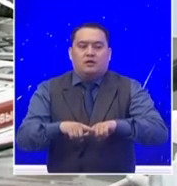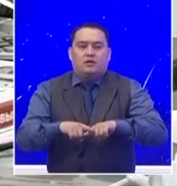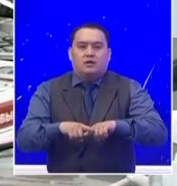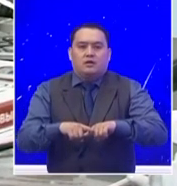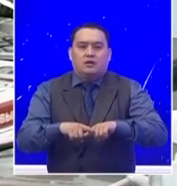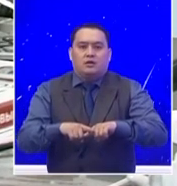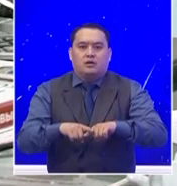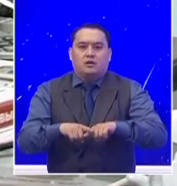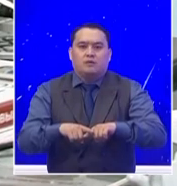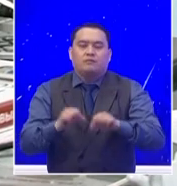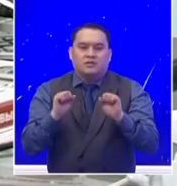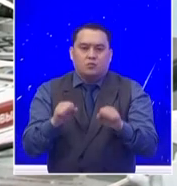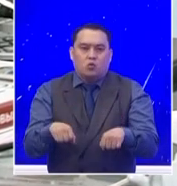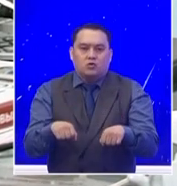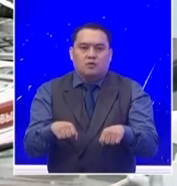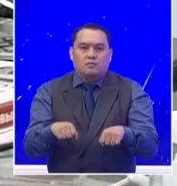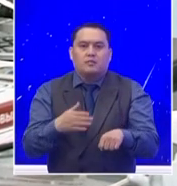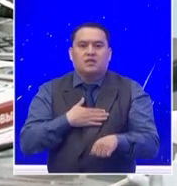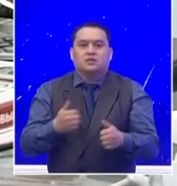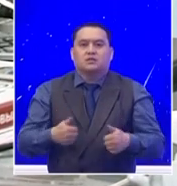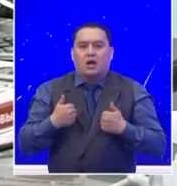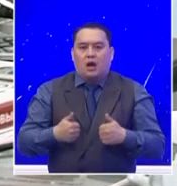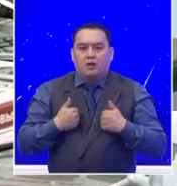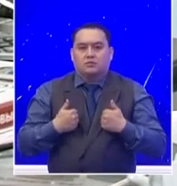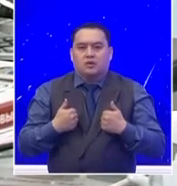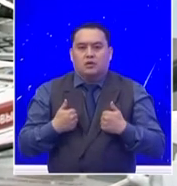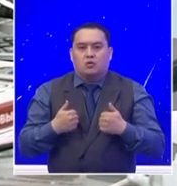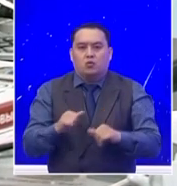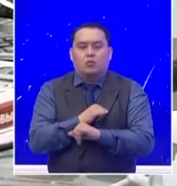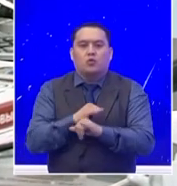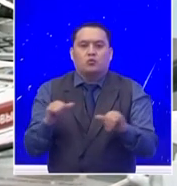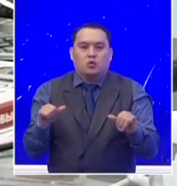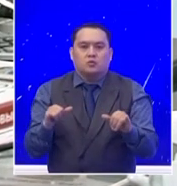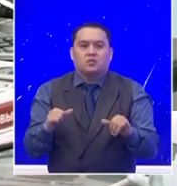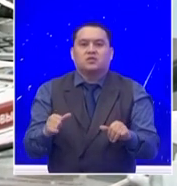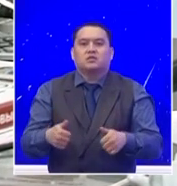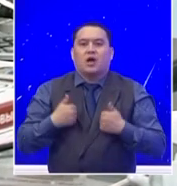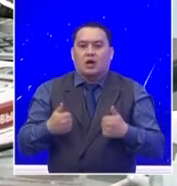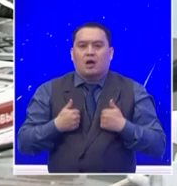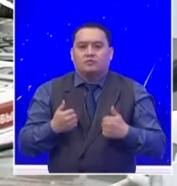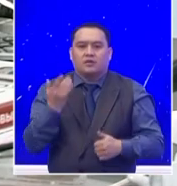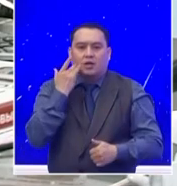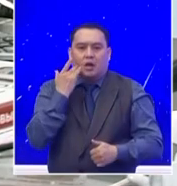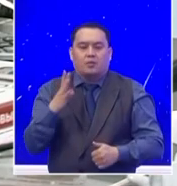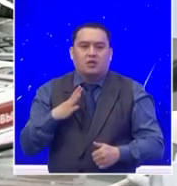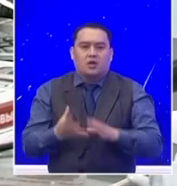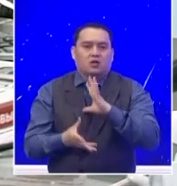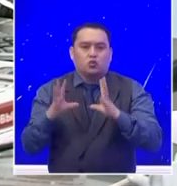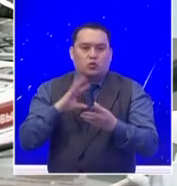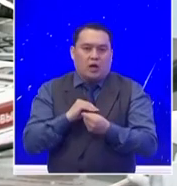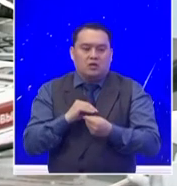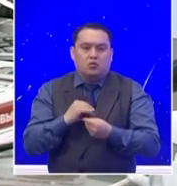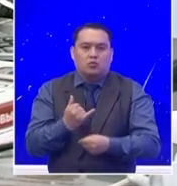такой принцип, наверное, мы стараемся всегда приумножить. Мы стараемся, чтобы у нас всегда был результат и было